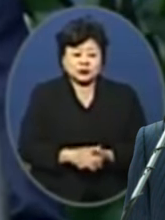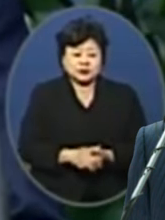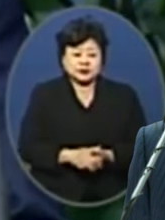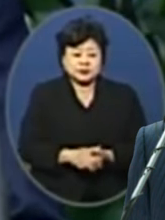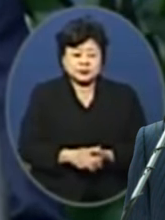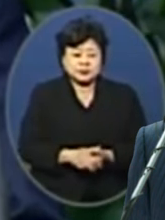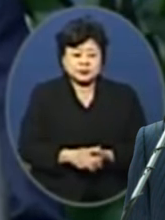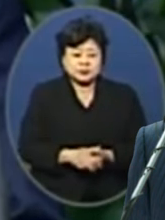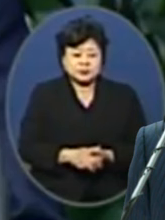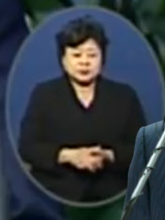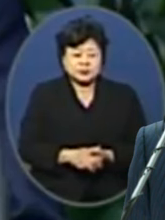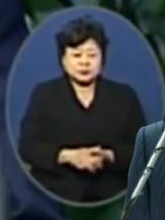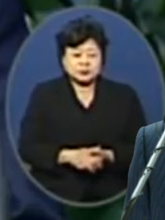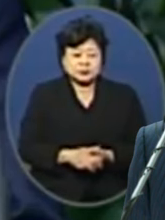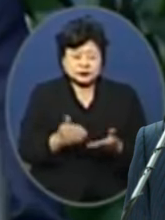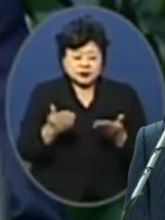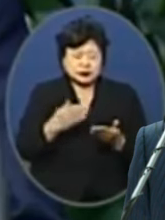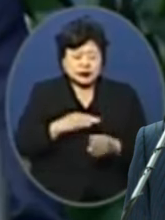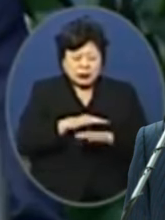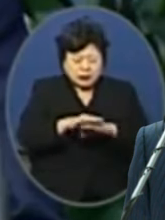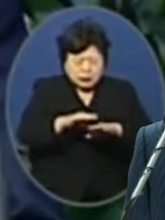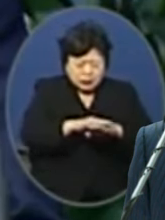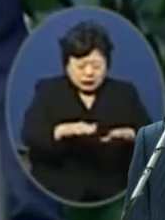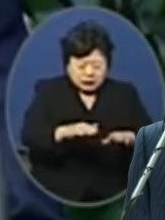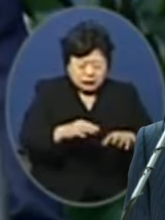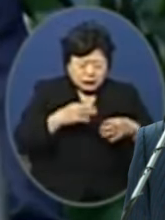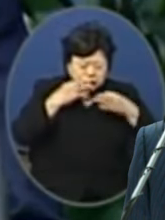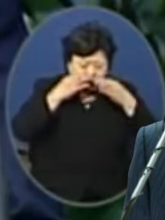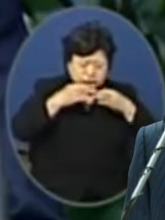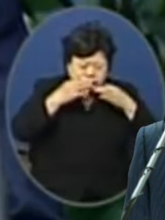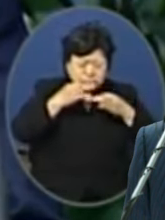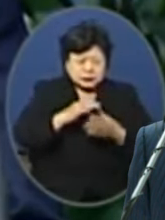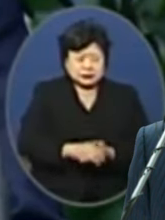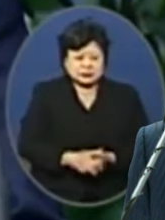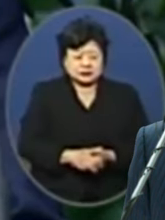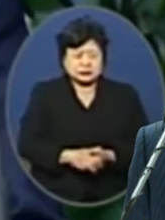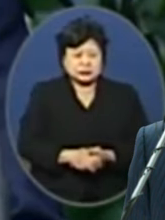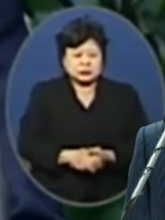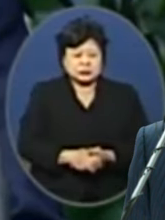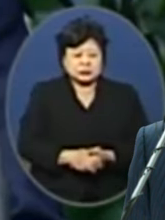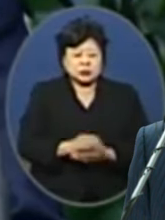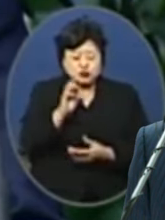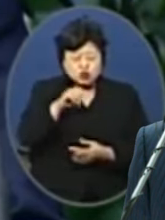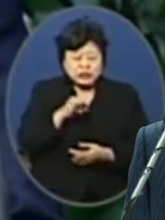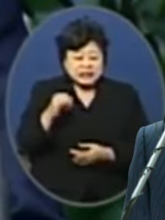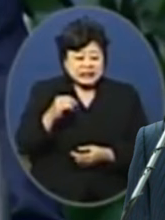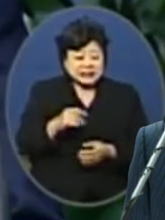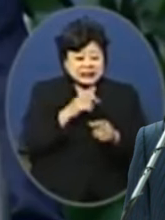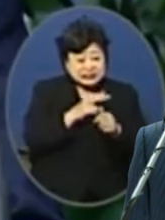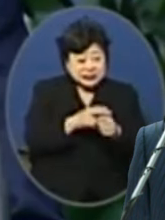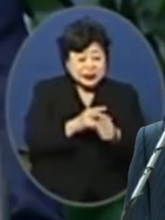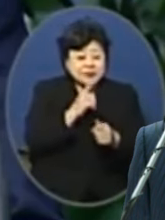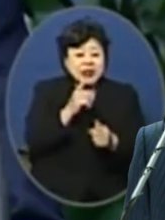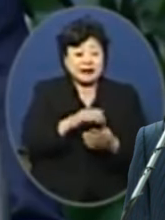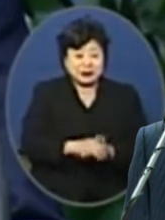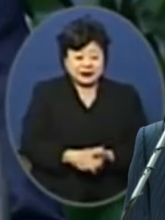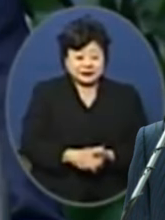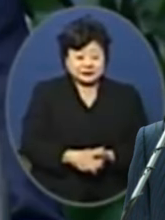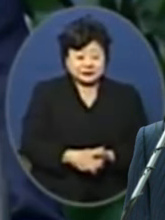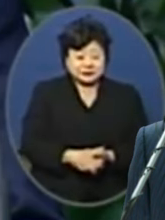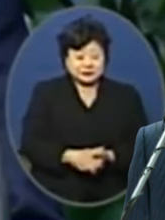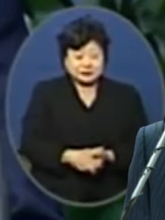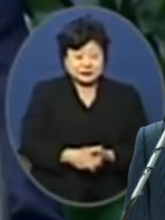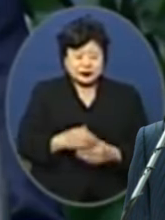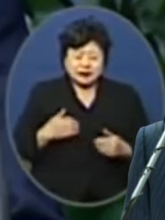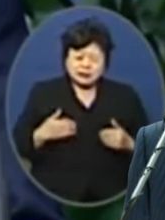그리고 일은 내가 해결하겠습니다 디엘무디 선생이 늘 이야기할 때 그 말했습니다